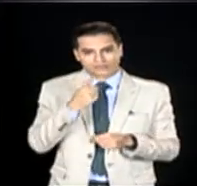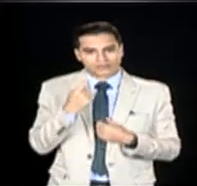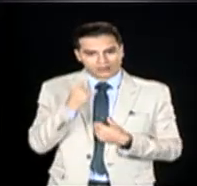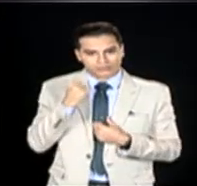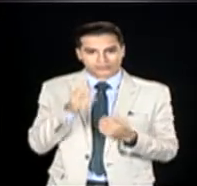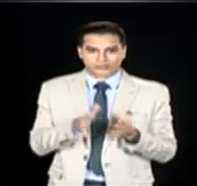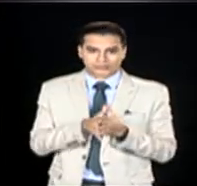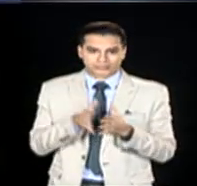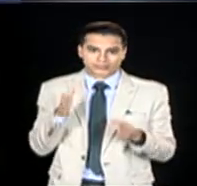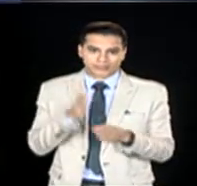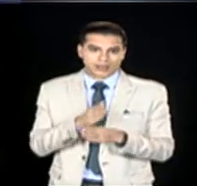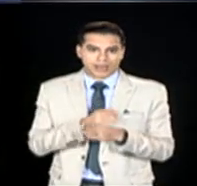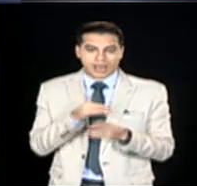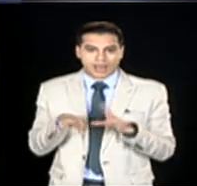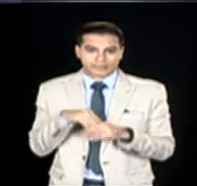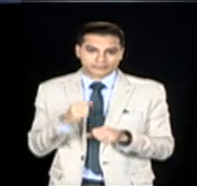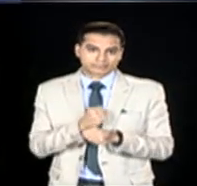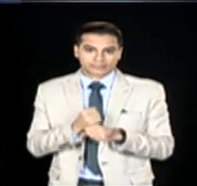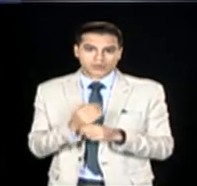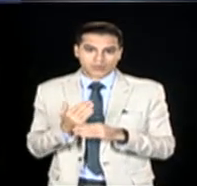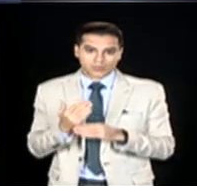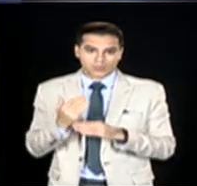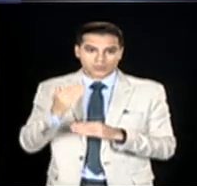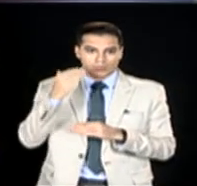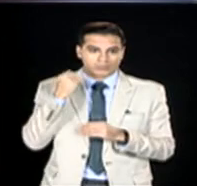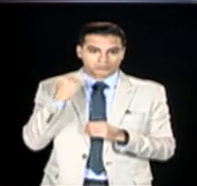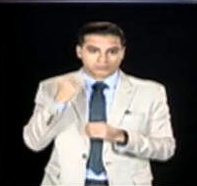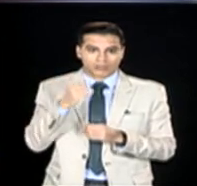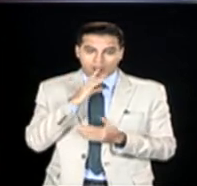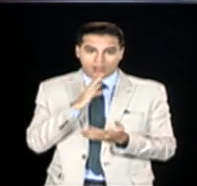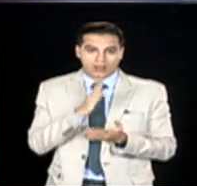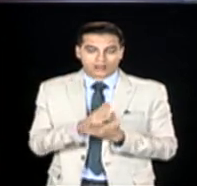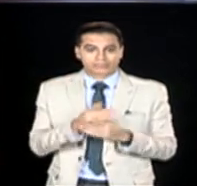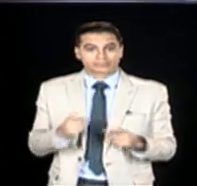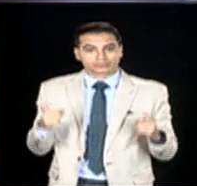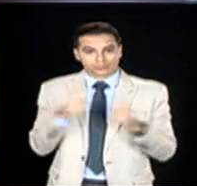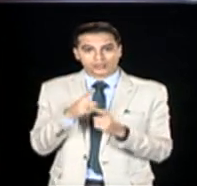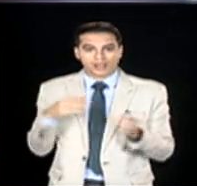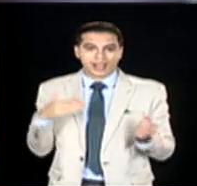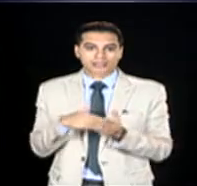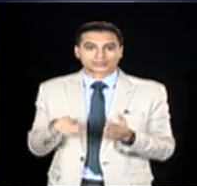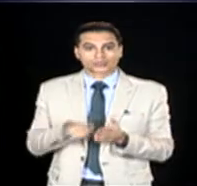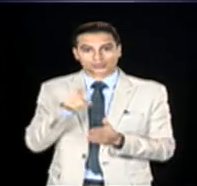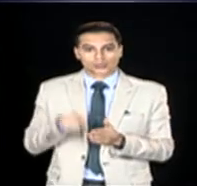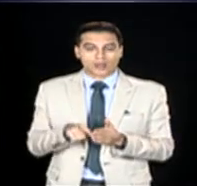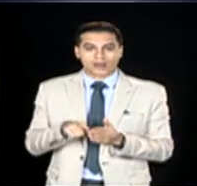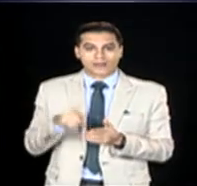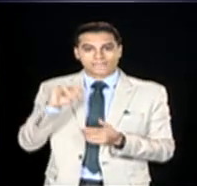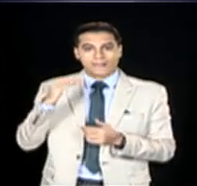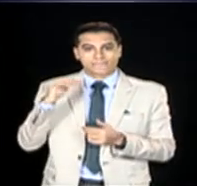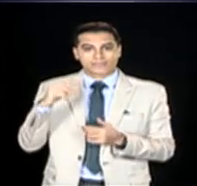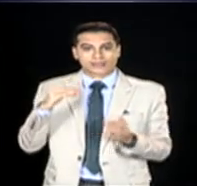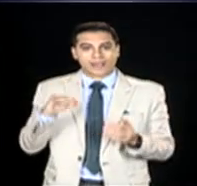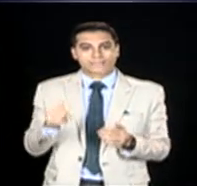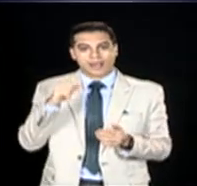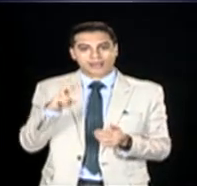عظيم بالنسبه لكم. تألقتوا وفعلا المباراه حسمت مع اخر سؤال. ومحمد حماده هنشوفك